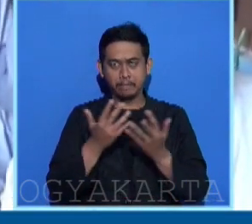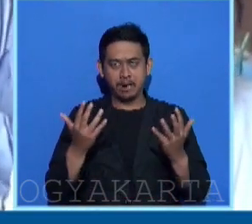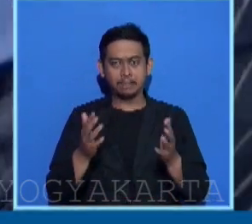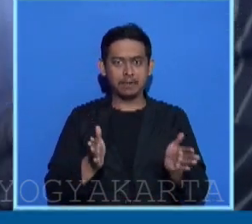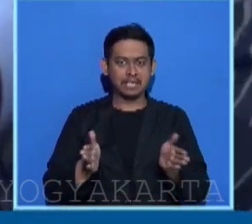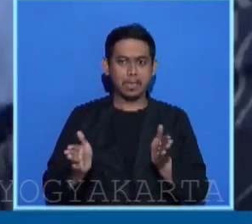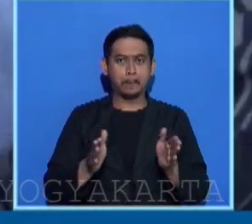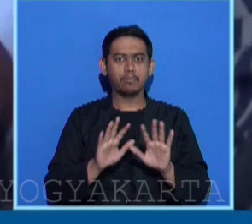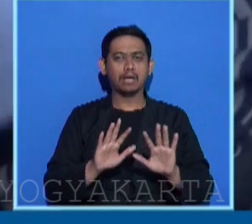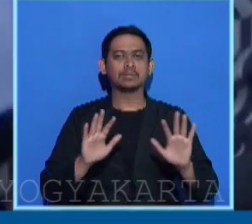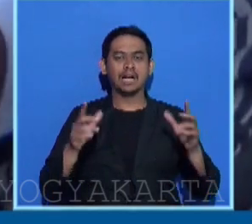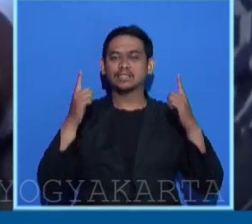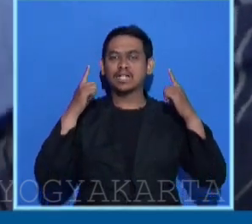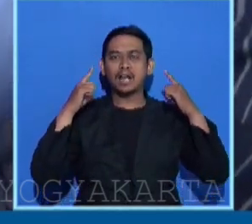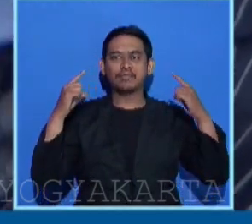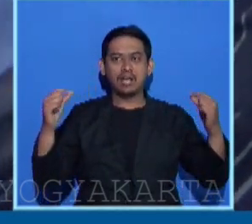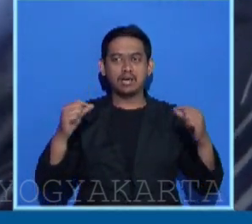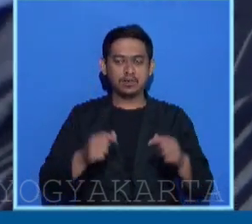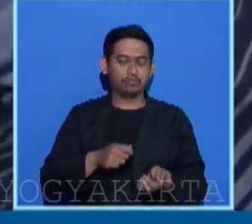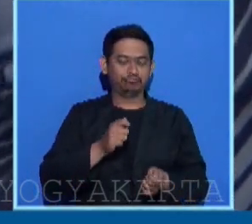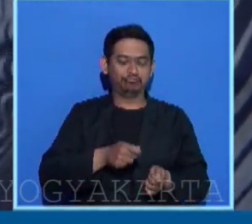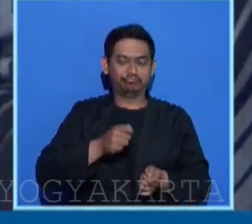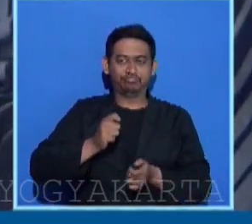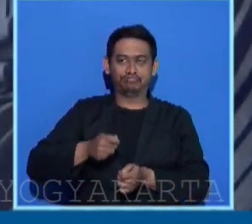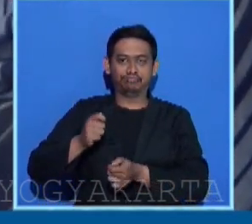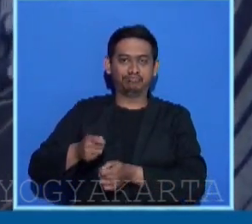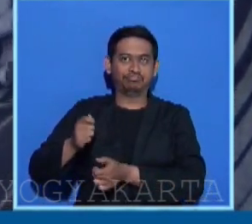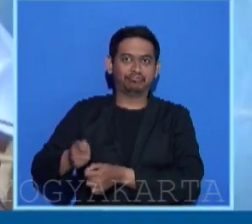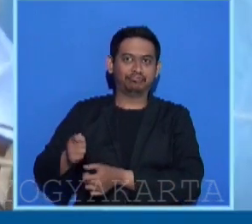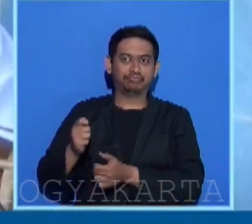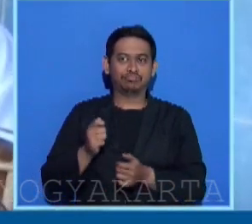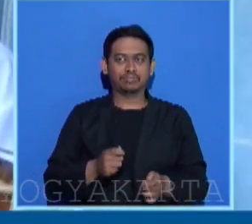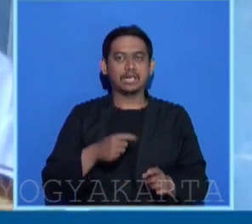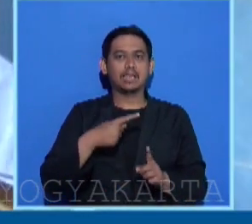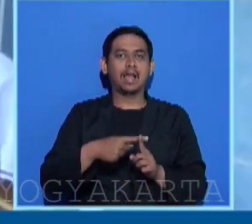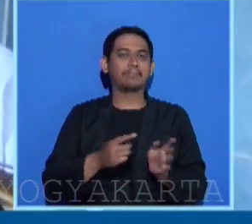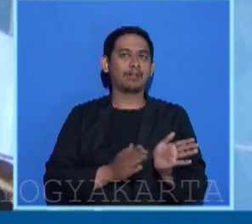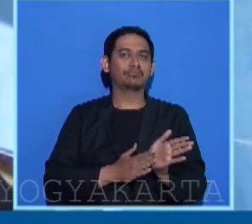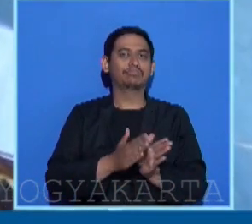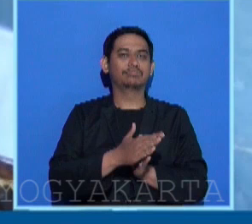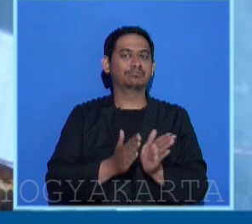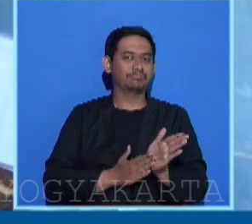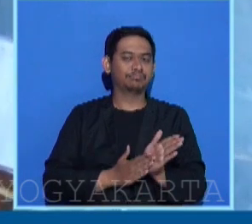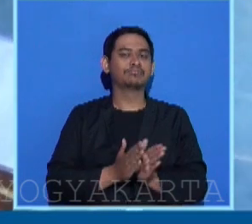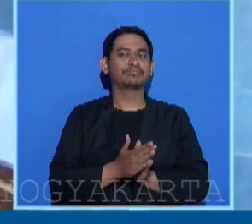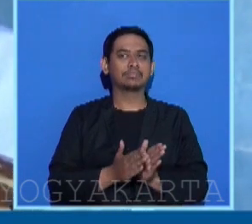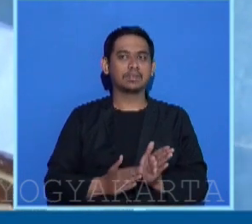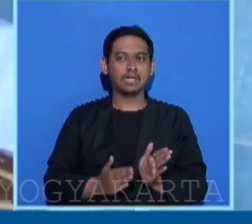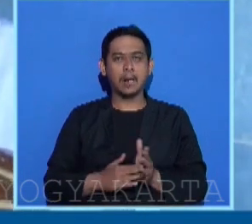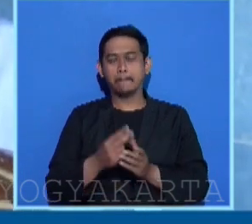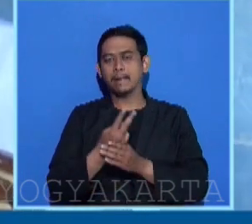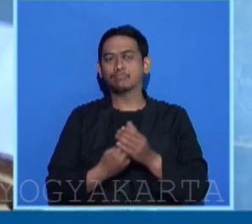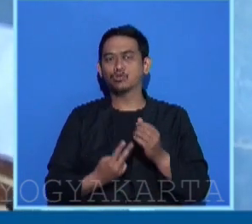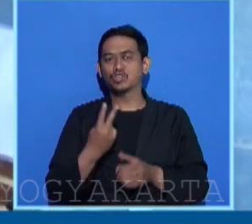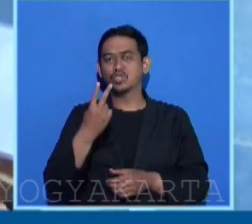Jawi arupi gamelan kalian rebana. Ing grup terbangan menika wonten kali kelompok pemain musik, setunggal kelompokan